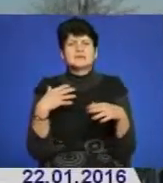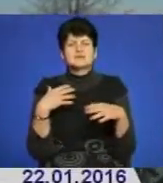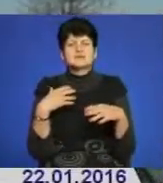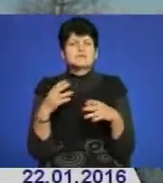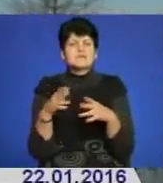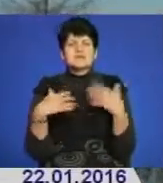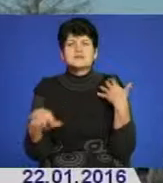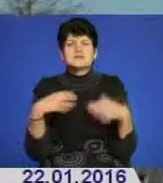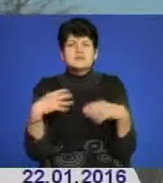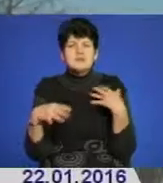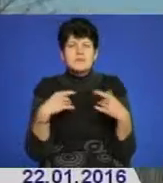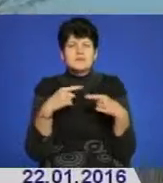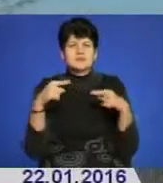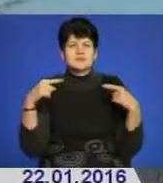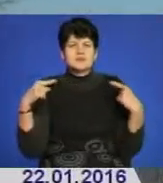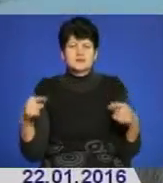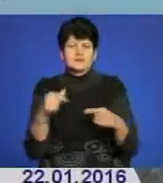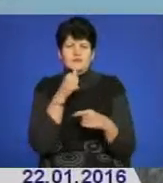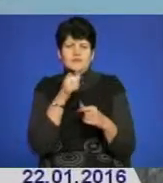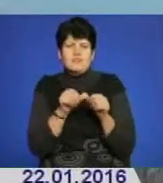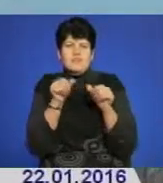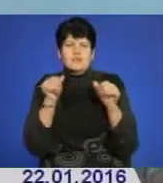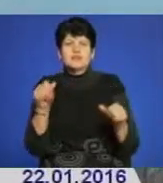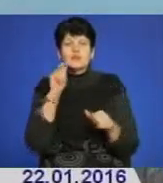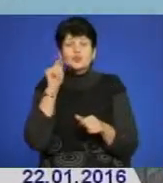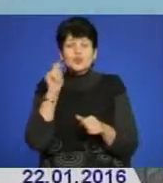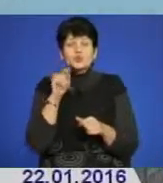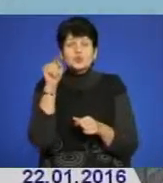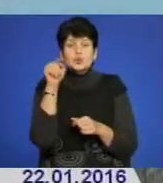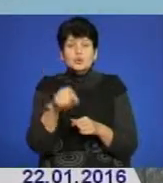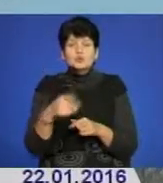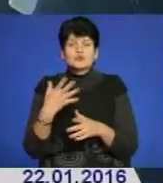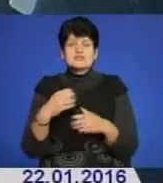спроб роз'єднати Україну. Тому, без сумніву, святкування Дня